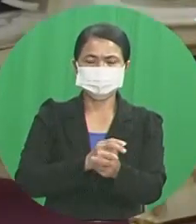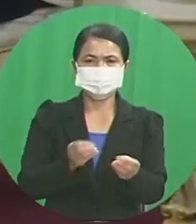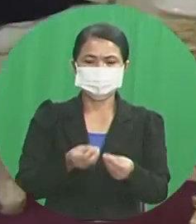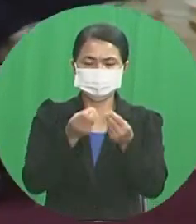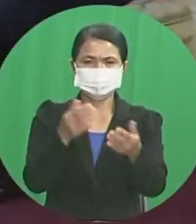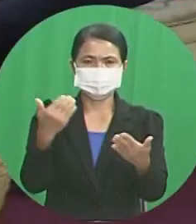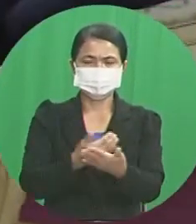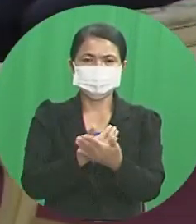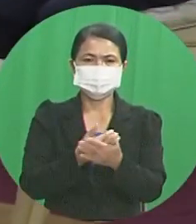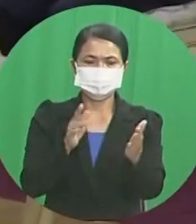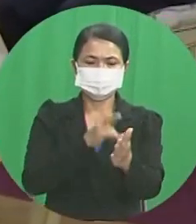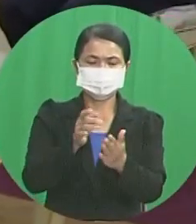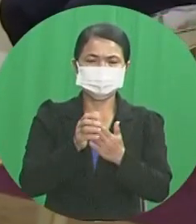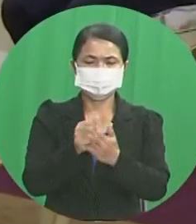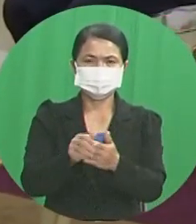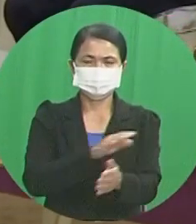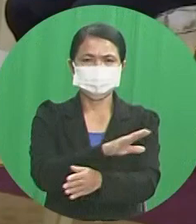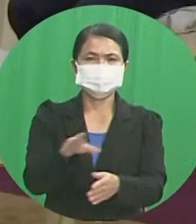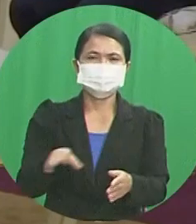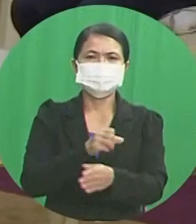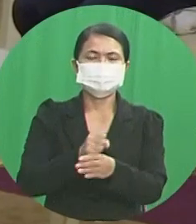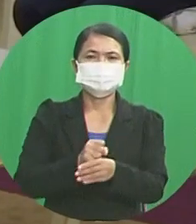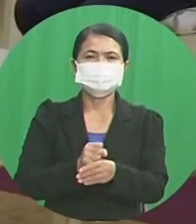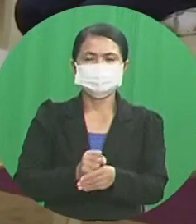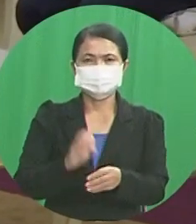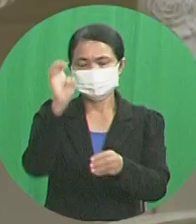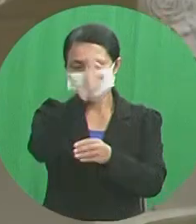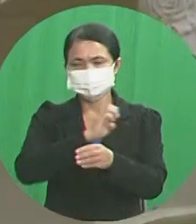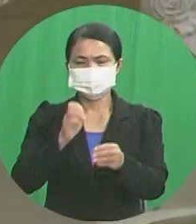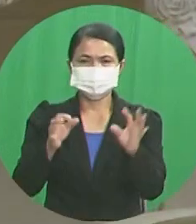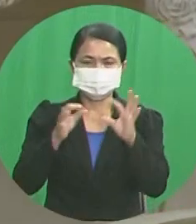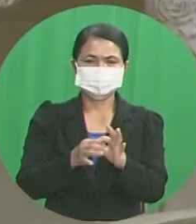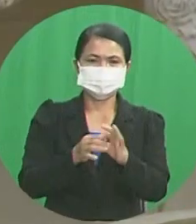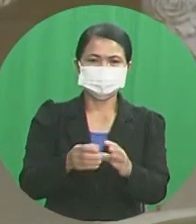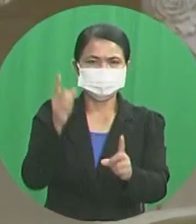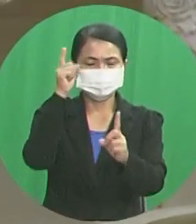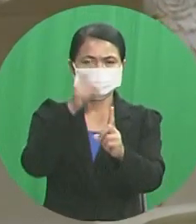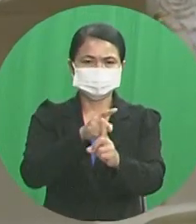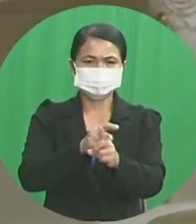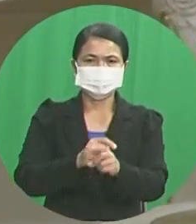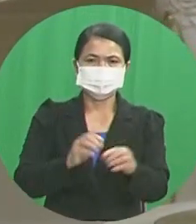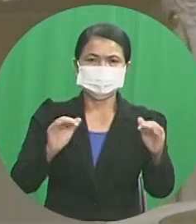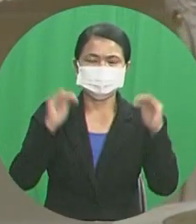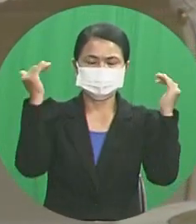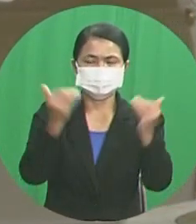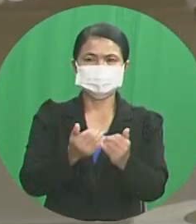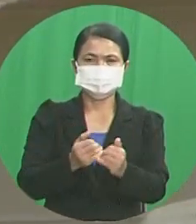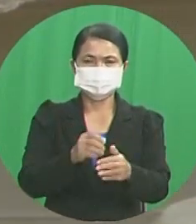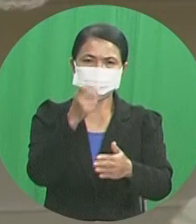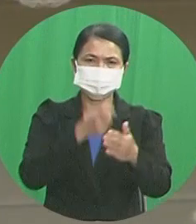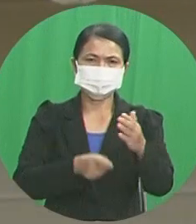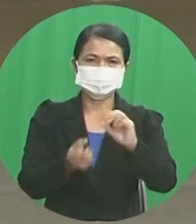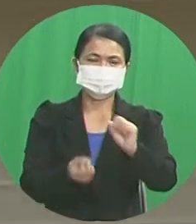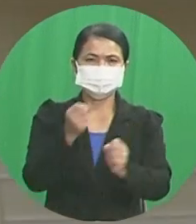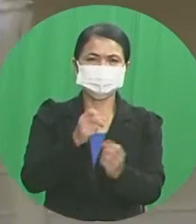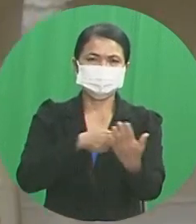ងថ្មីរវាងរាជរដ្ឋាភិបាលកម្ពុជានិងសហភាពអឺរ៉ុបនឹងផ្ដោតលើសមាសធាតុគន្លឹះនៃការកែតម្រ